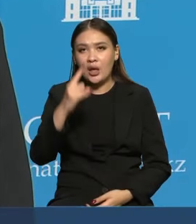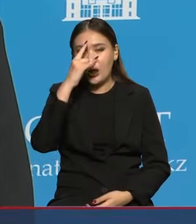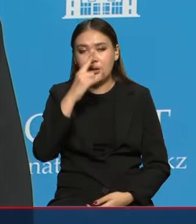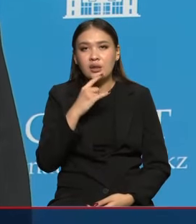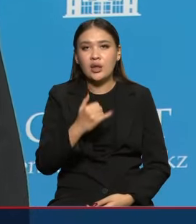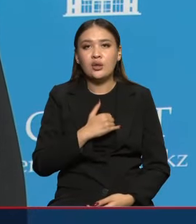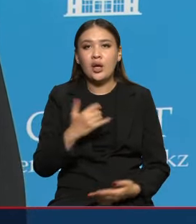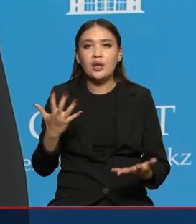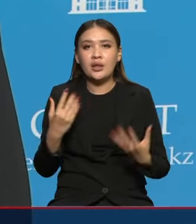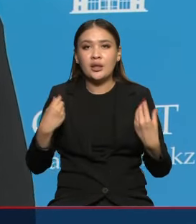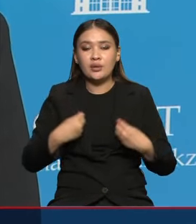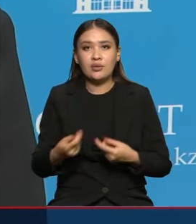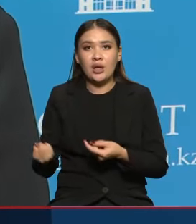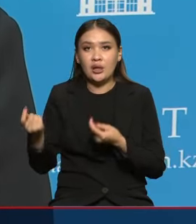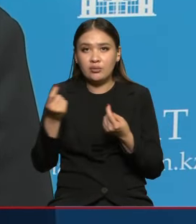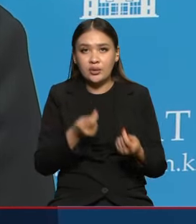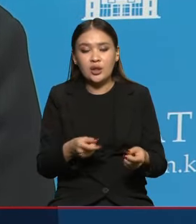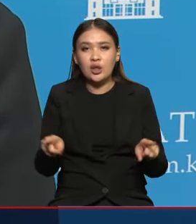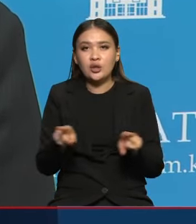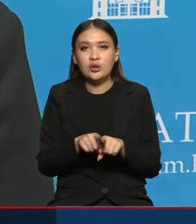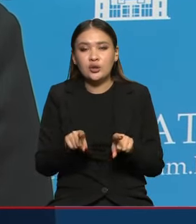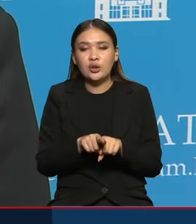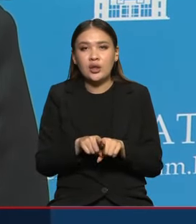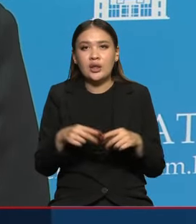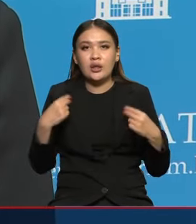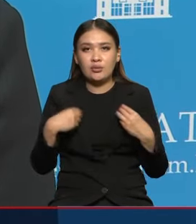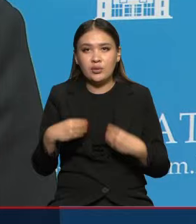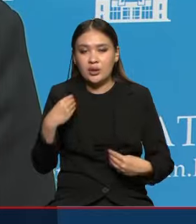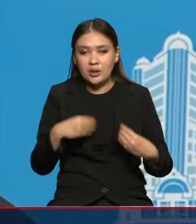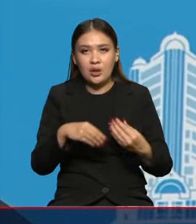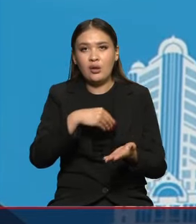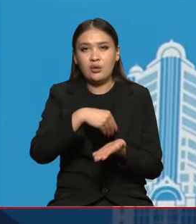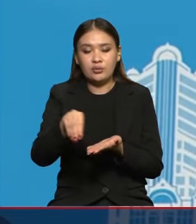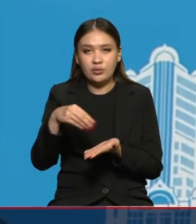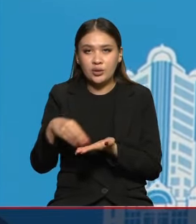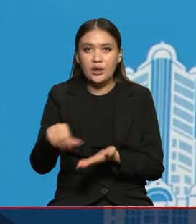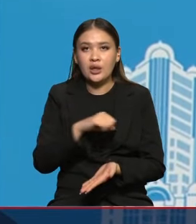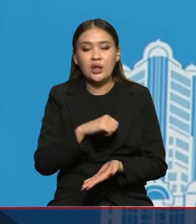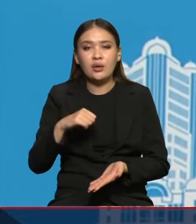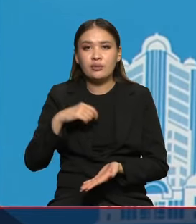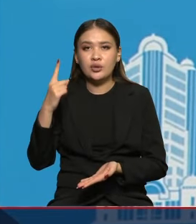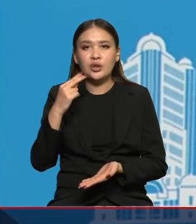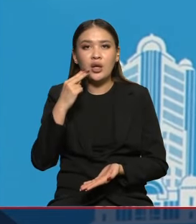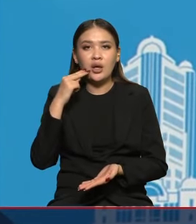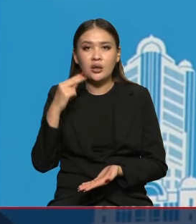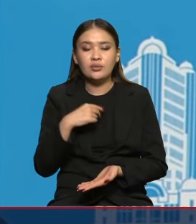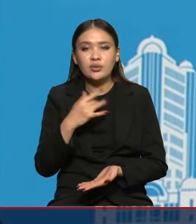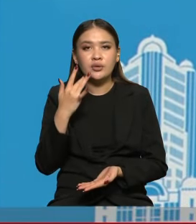қандай киімдер алып келеді? Сол киімдерді сатып аламыз ғой енді барлығымыз. Ең бірінші матасына мән